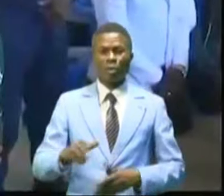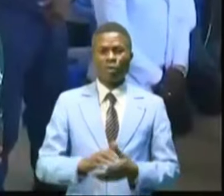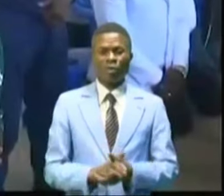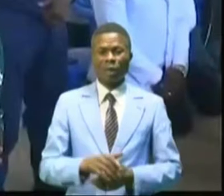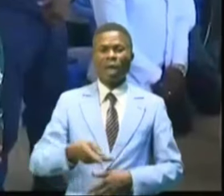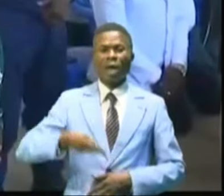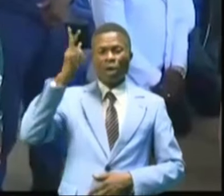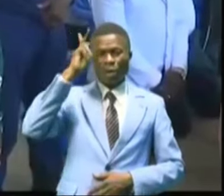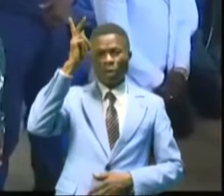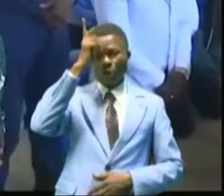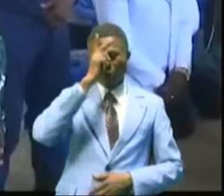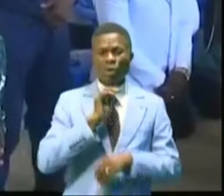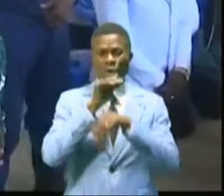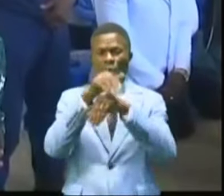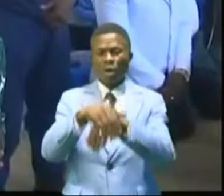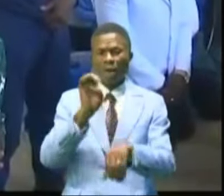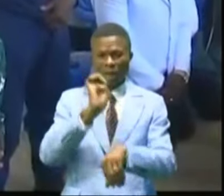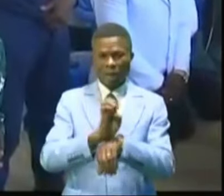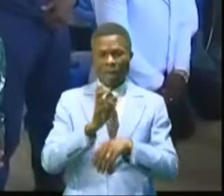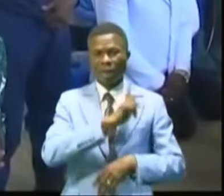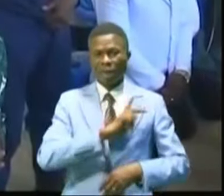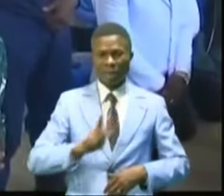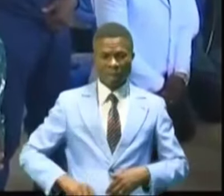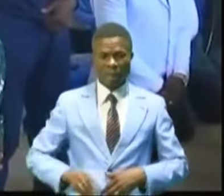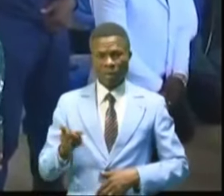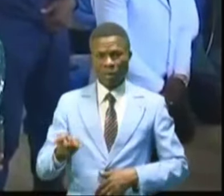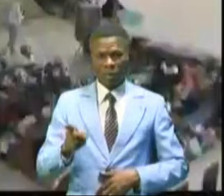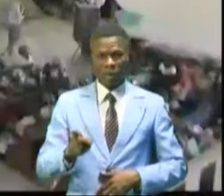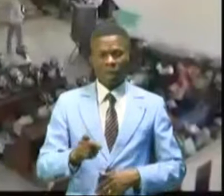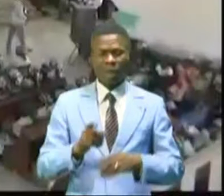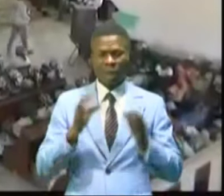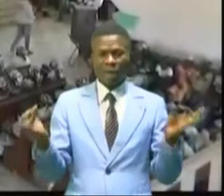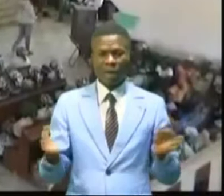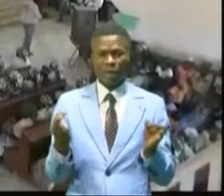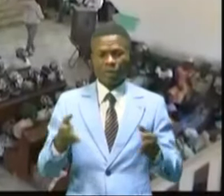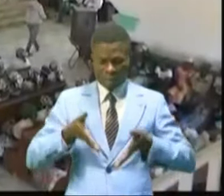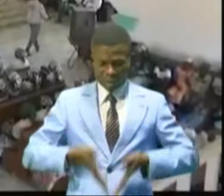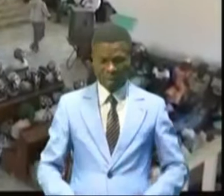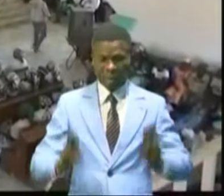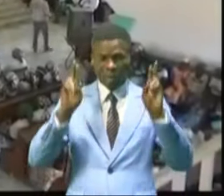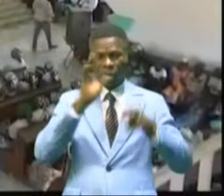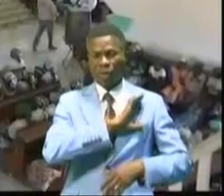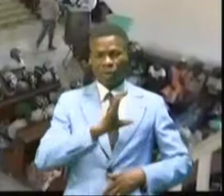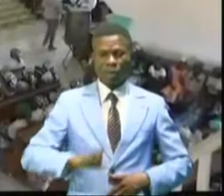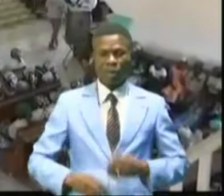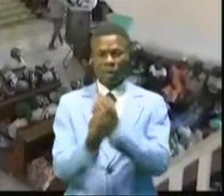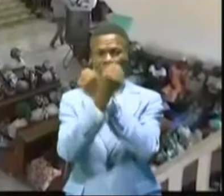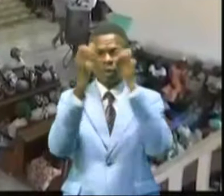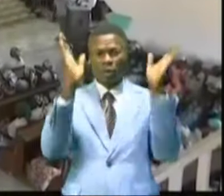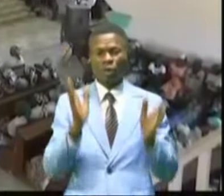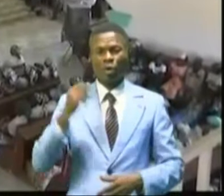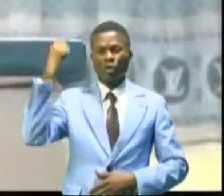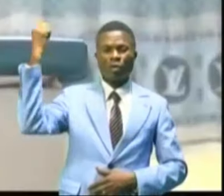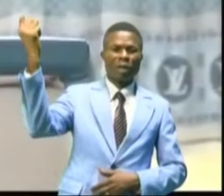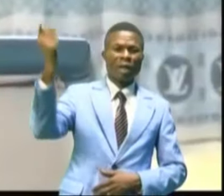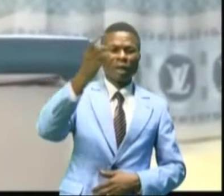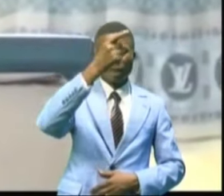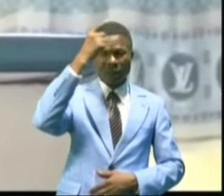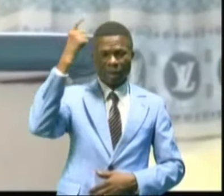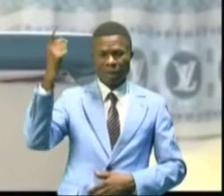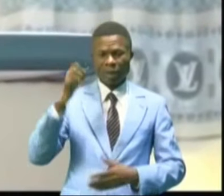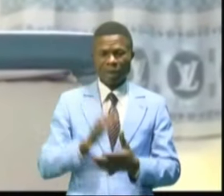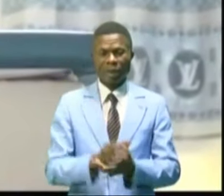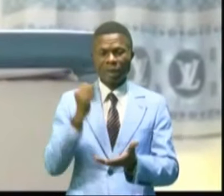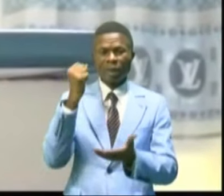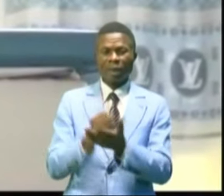grande confession religieuse de sa province pour commémorer la naissance du Christ, sauveur de l'humanité. Pour marquer d'un cachet